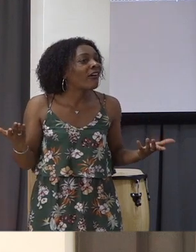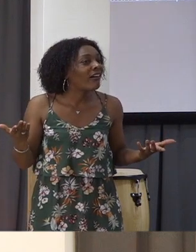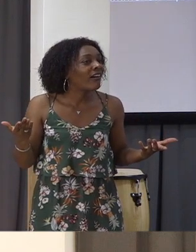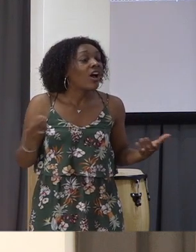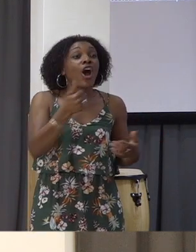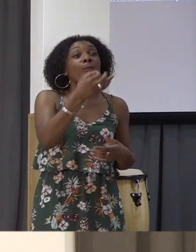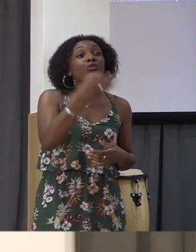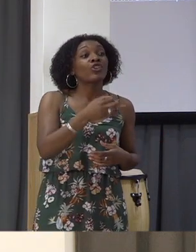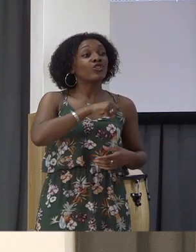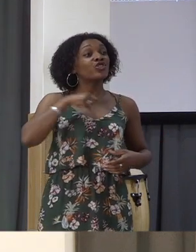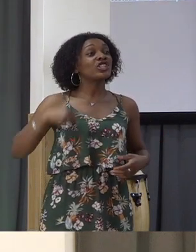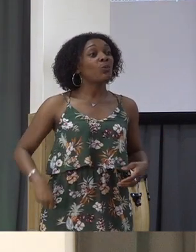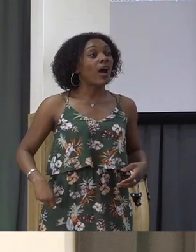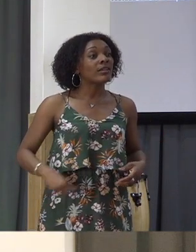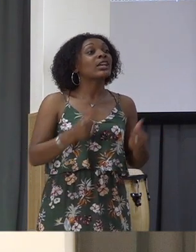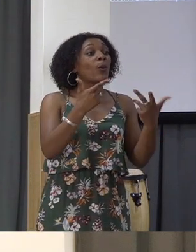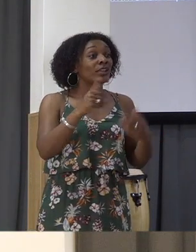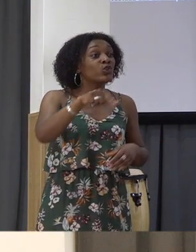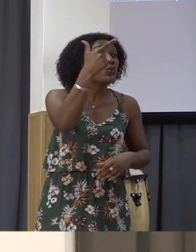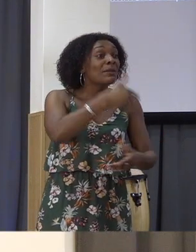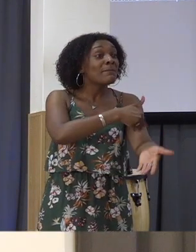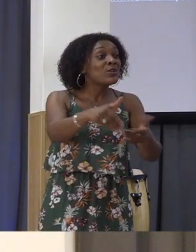1% de Chinois, ça fait 12 millions de personnes.